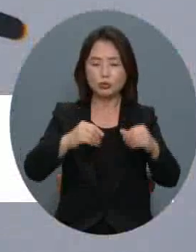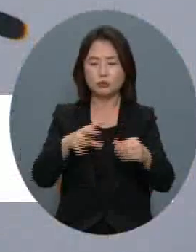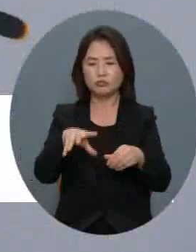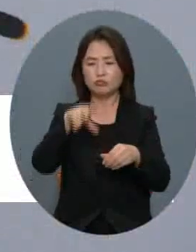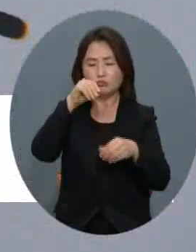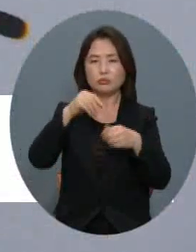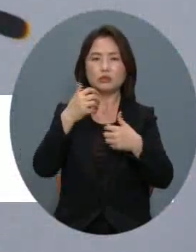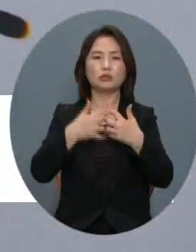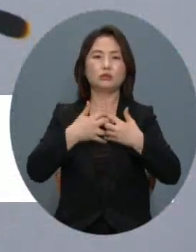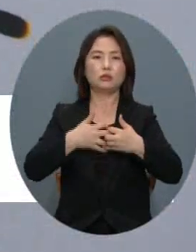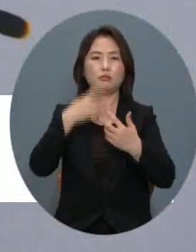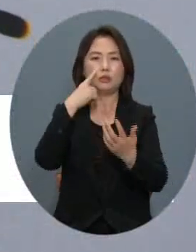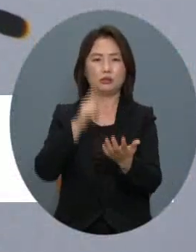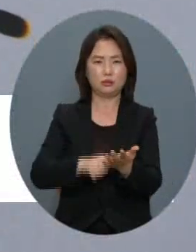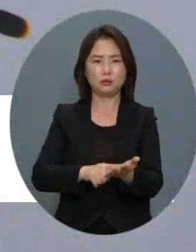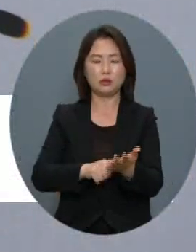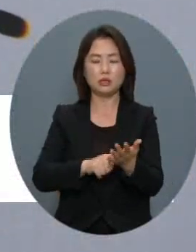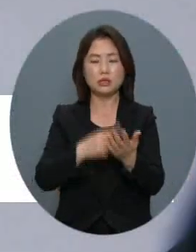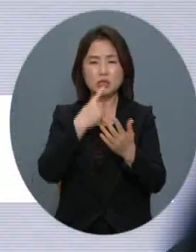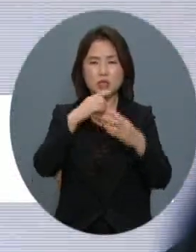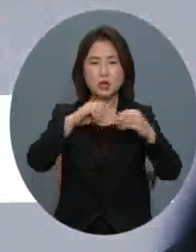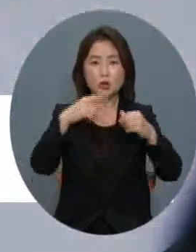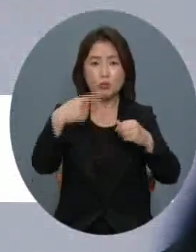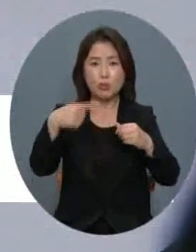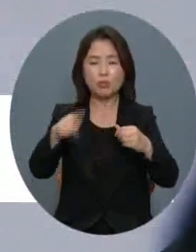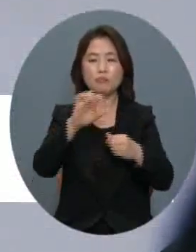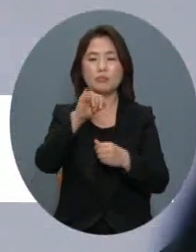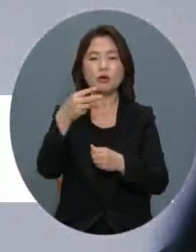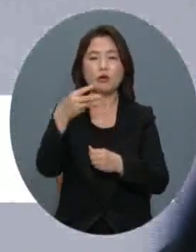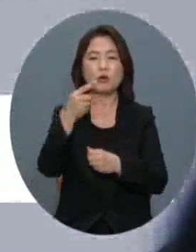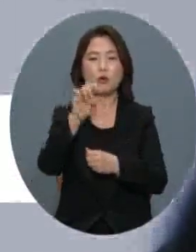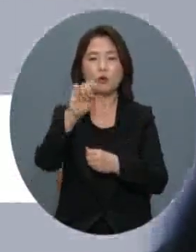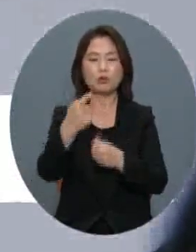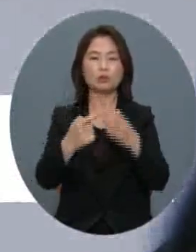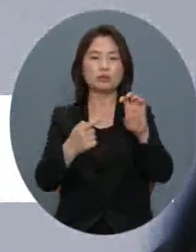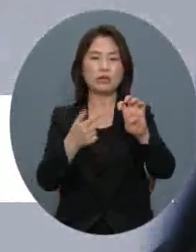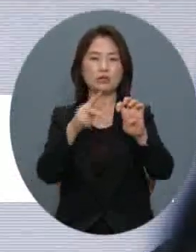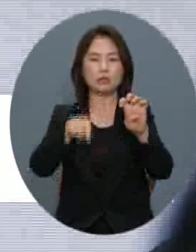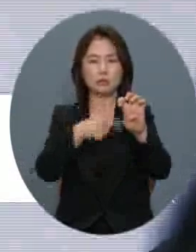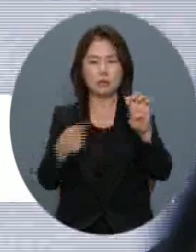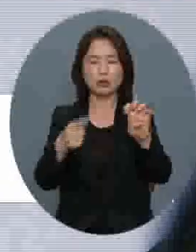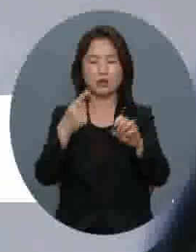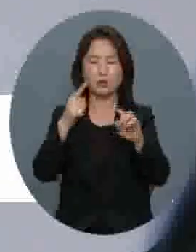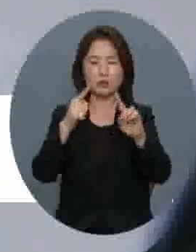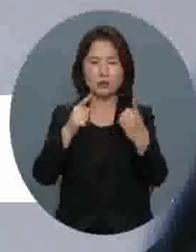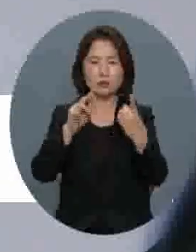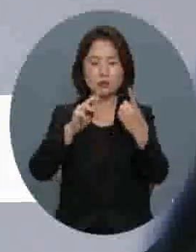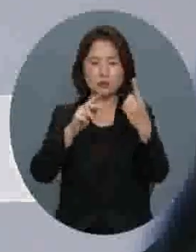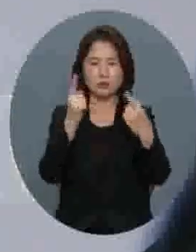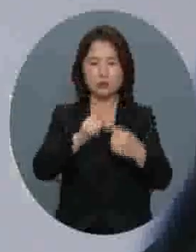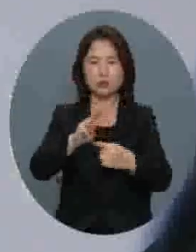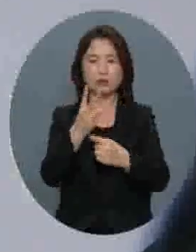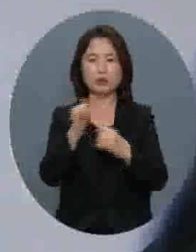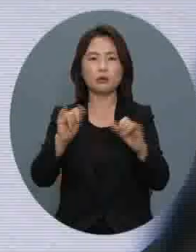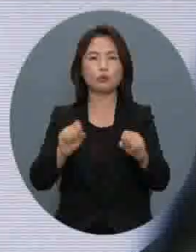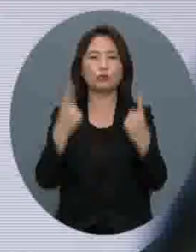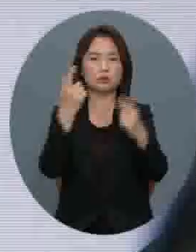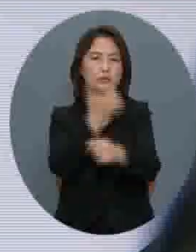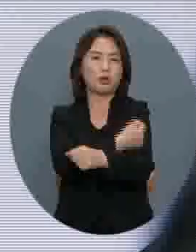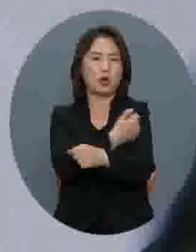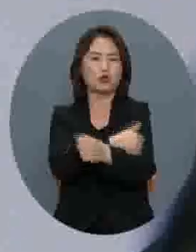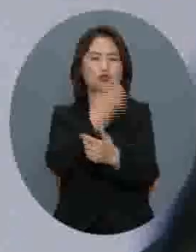흡입기 등이 발견됐습니다. 흰 가루의 정체는 필로폰 40g, 1,300명이 투입할 수 있는